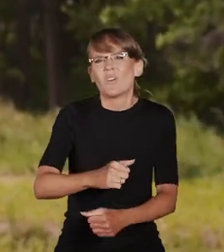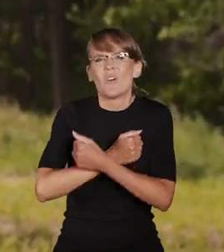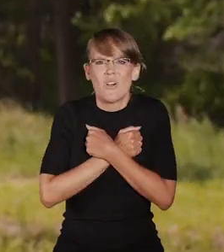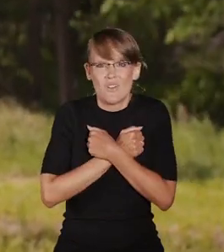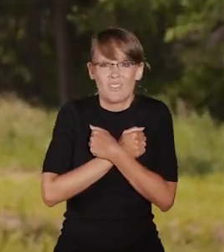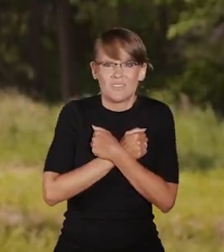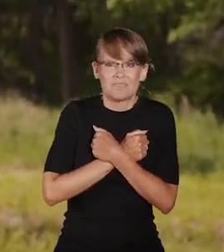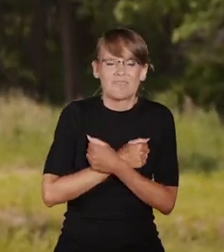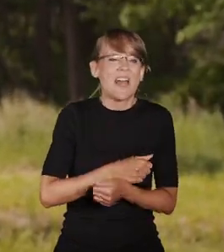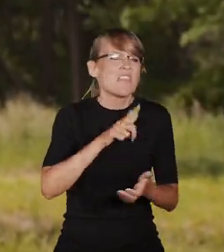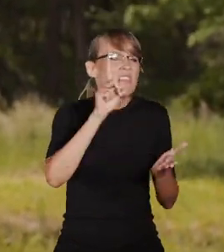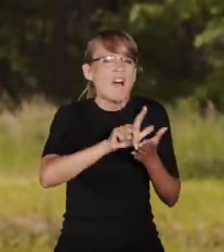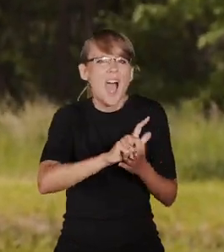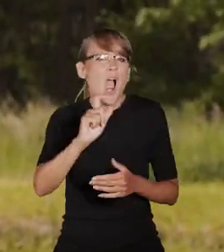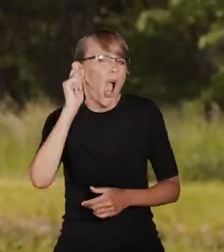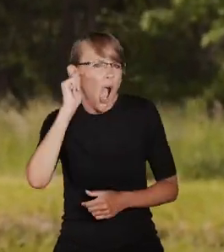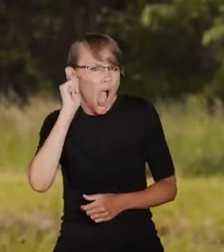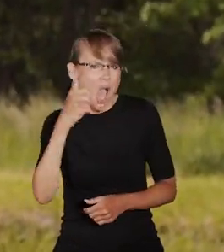Rozważyłem się, rozchwyciłem, rozkleiłem.